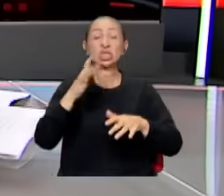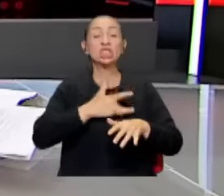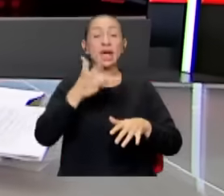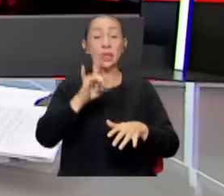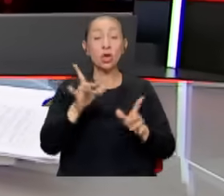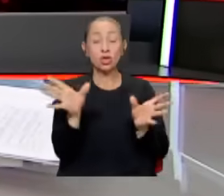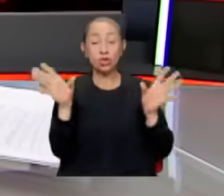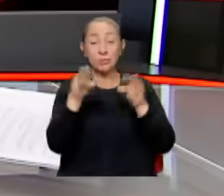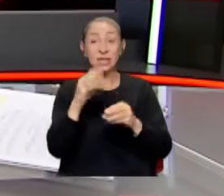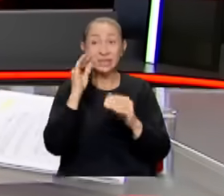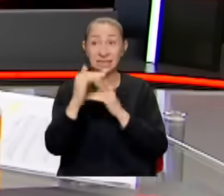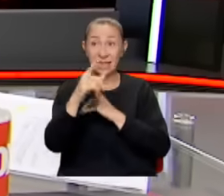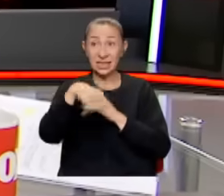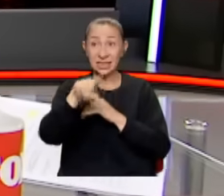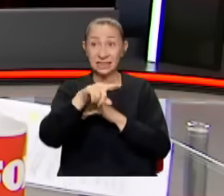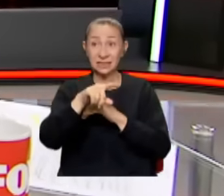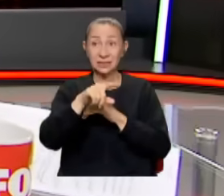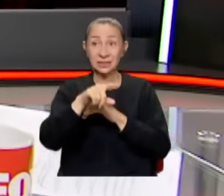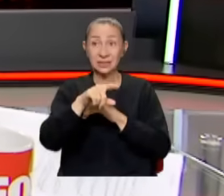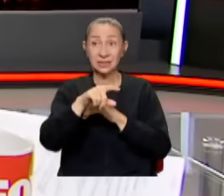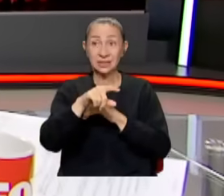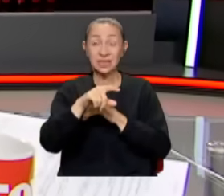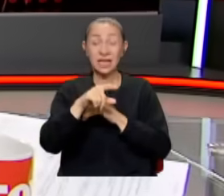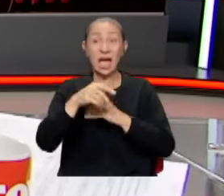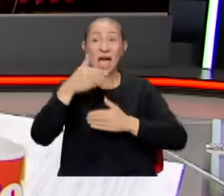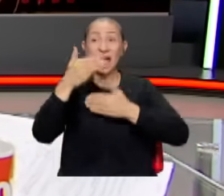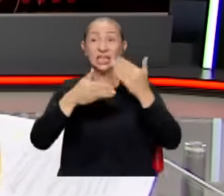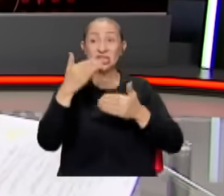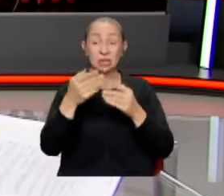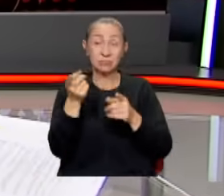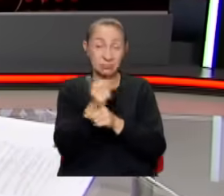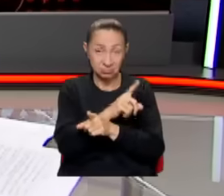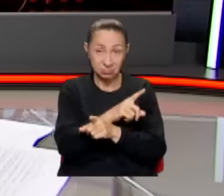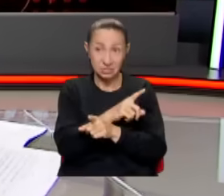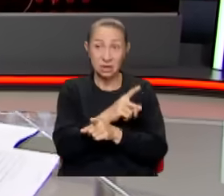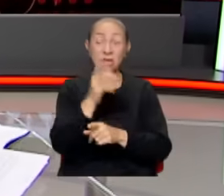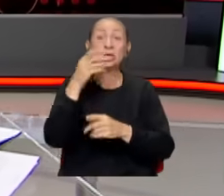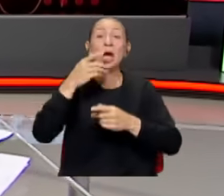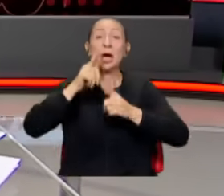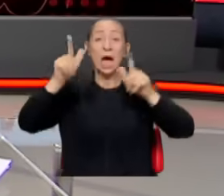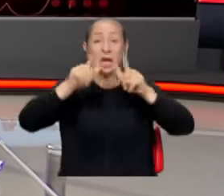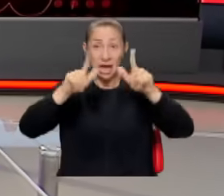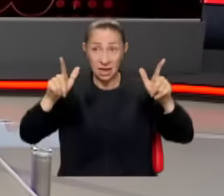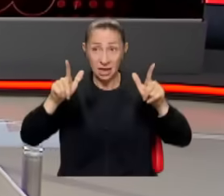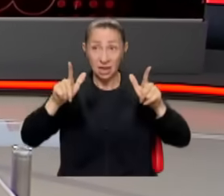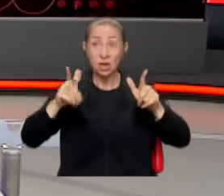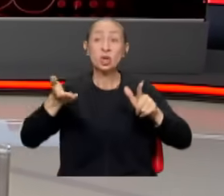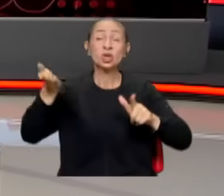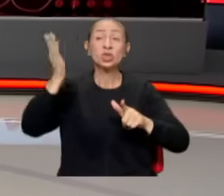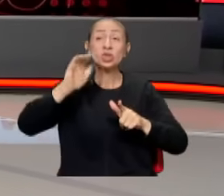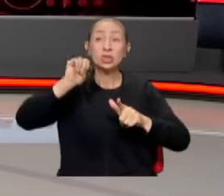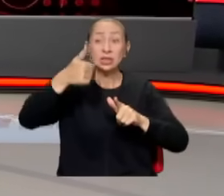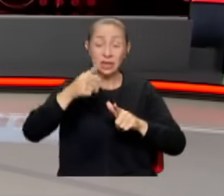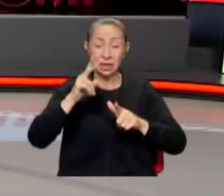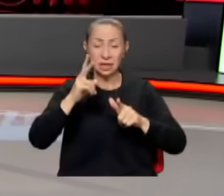orada toplanacak İnsanların ifade edeceği şeyleri sloganlarını sonraki gün